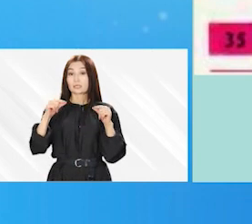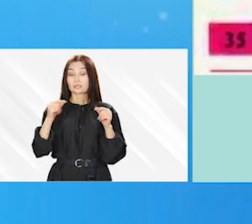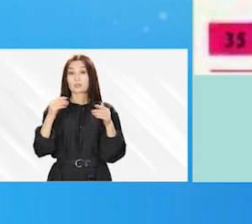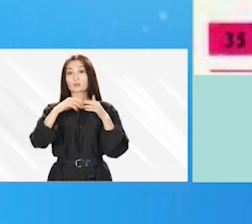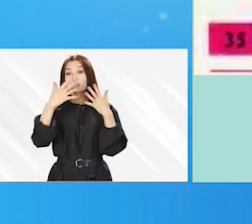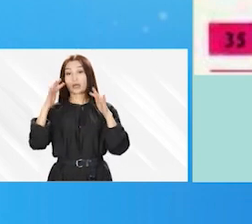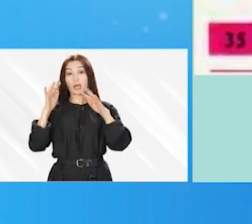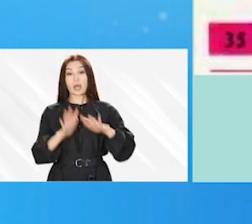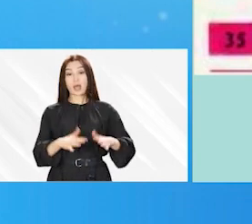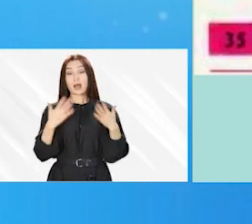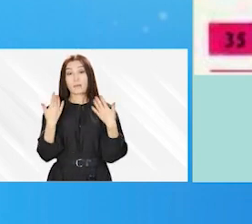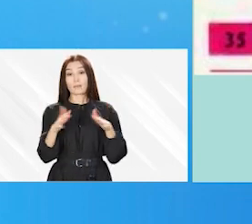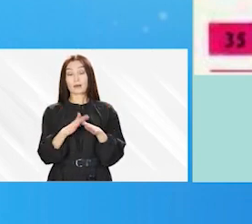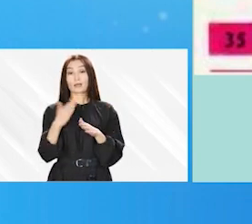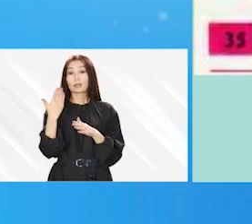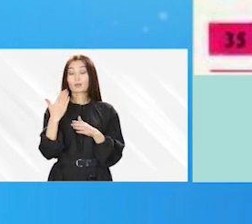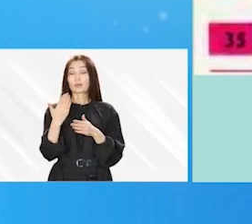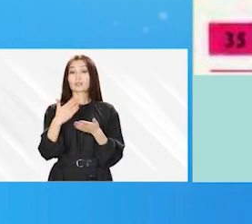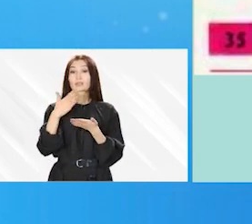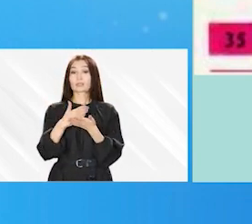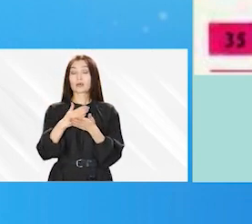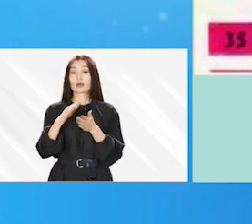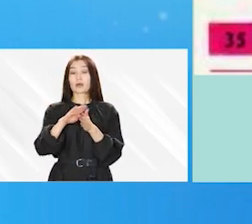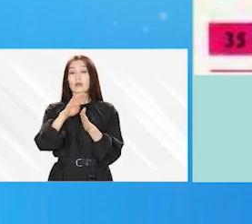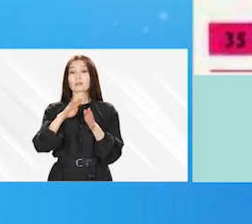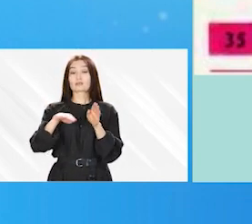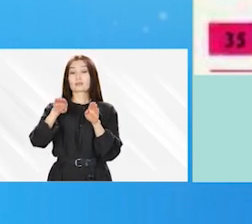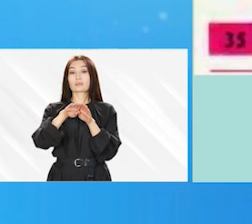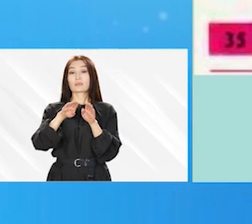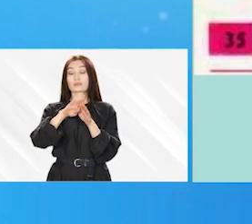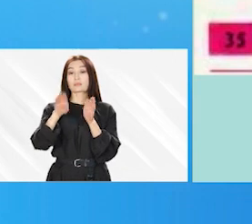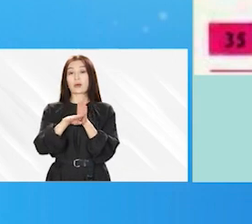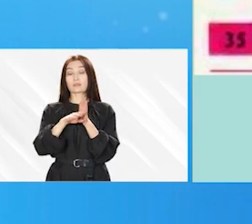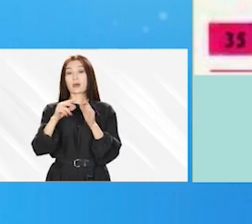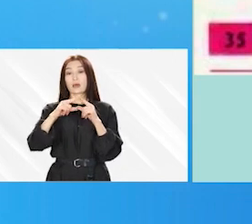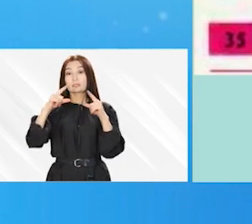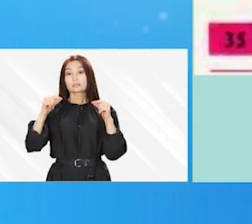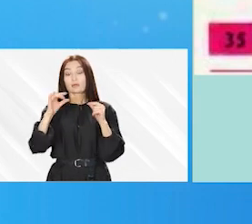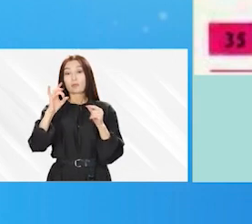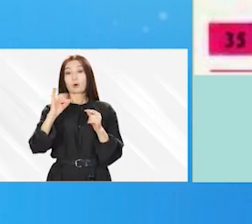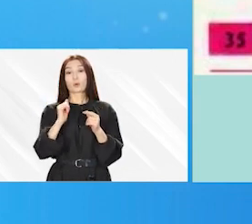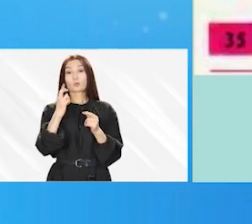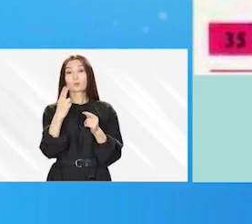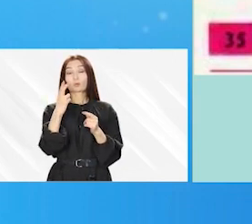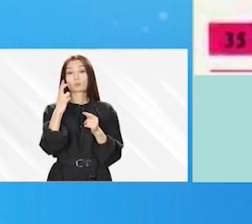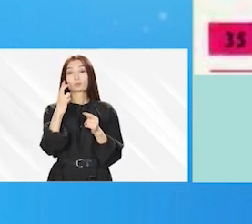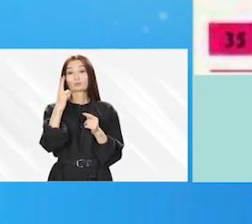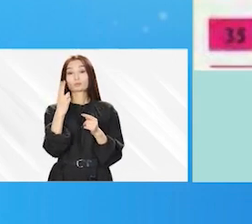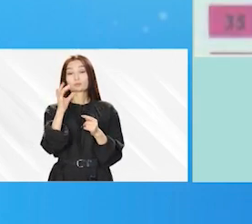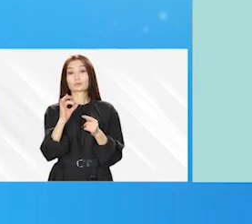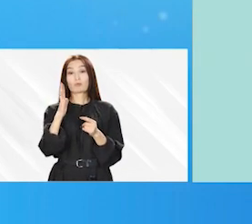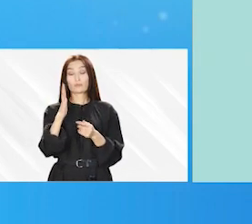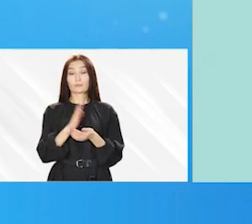опали то пазушные почки располагаются надо листовым рубцом хорошо заметно после опадения листа